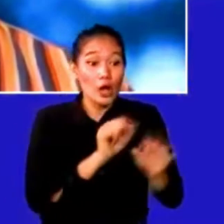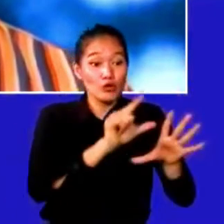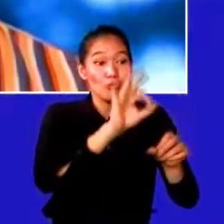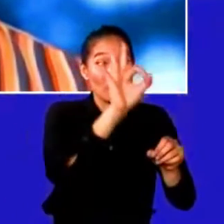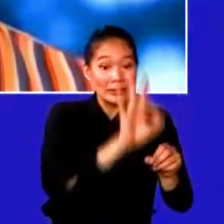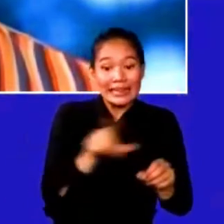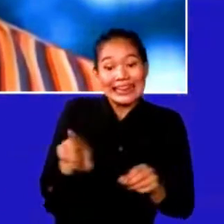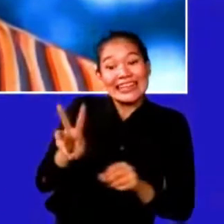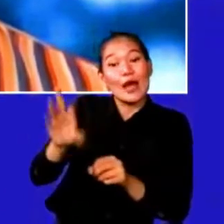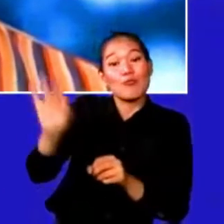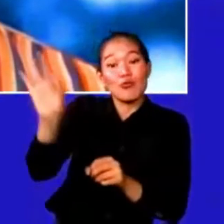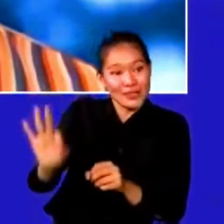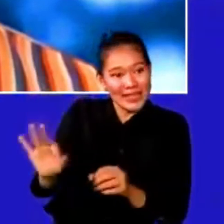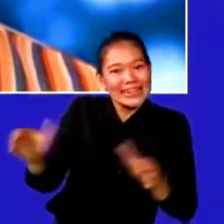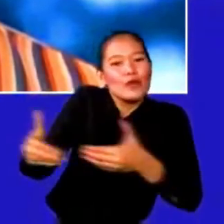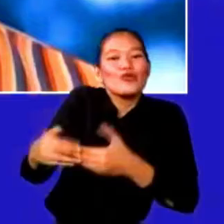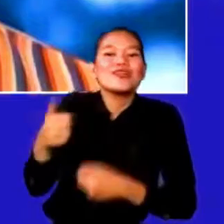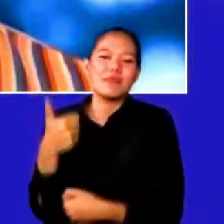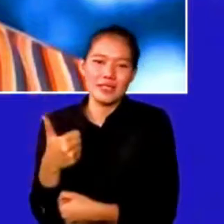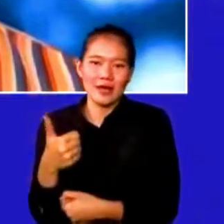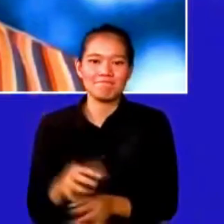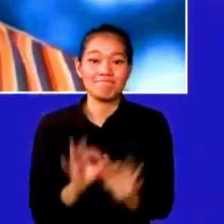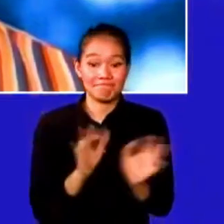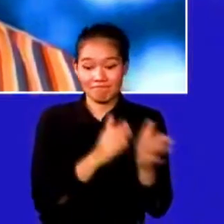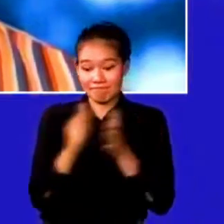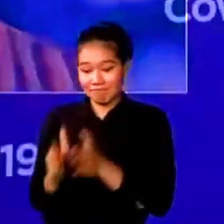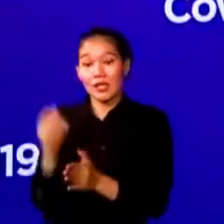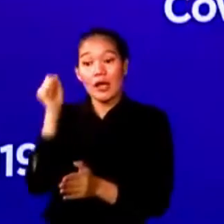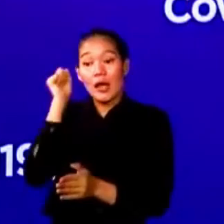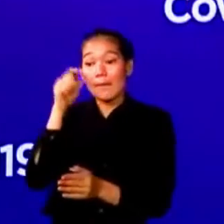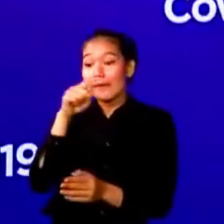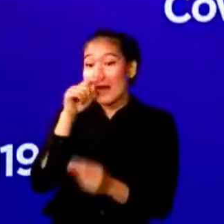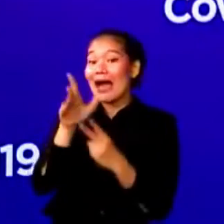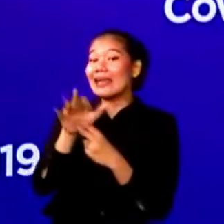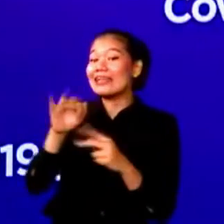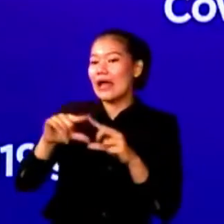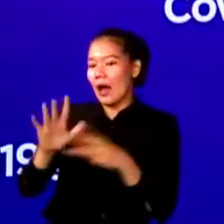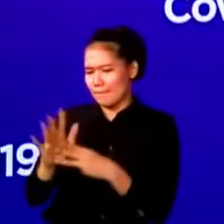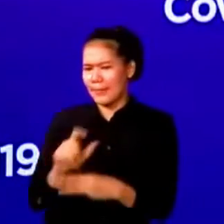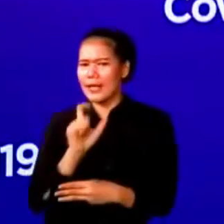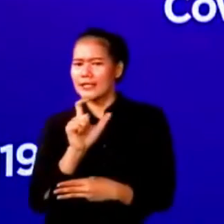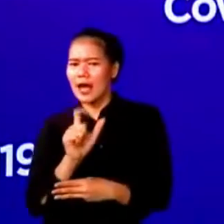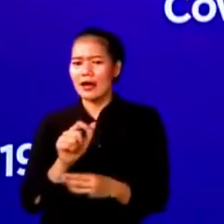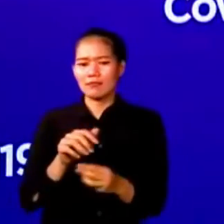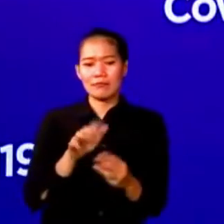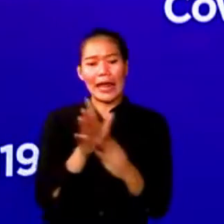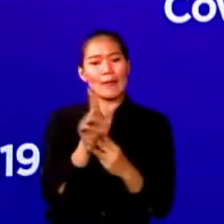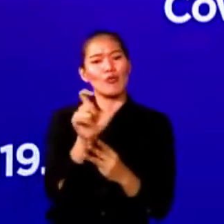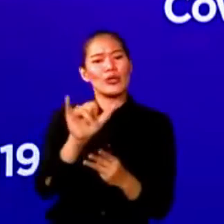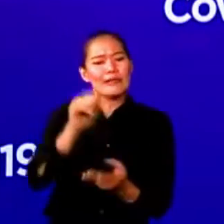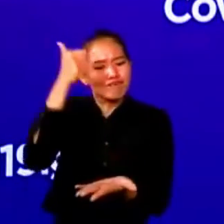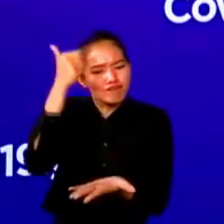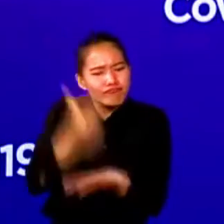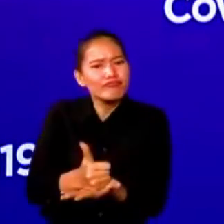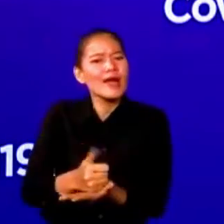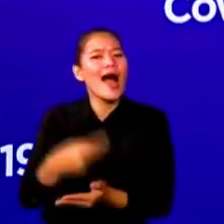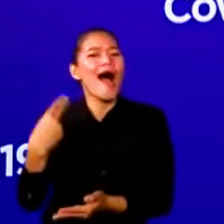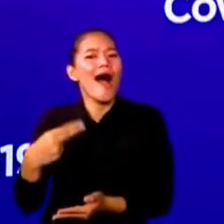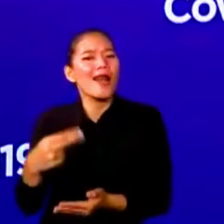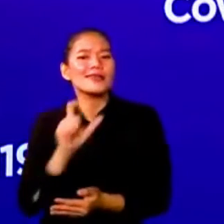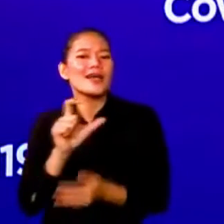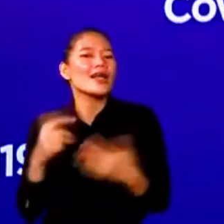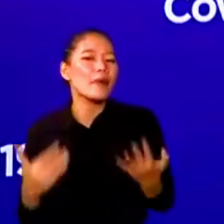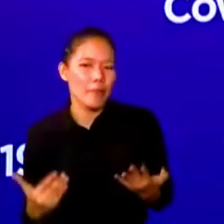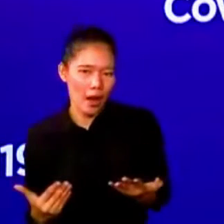30% lain baik saya balik ke dokter Niam Doctor Miami Bagaimana m ini menjamin sebuah produk ini halal dan dapat digunakan